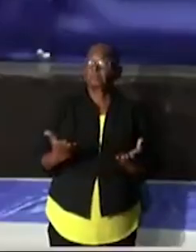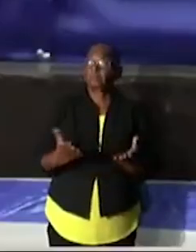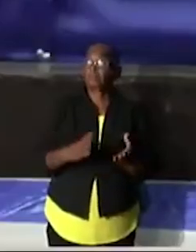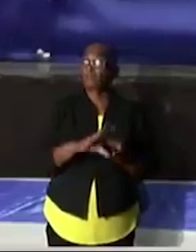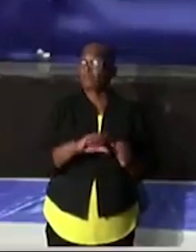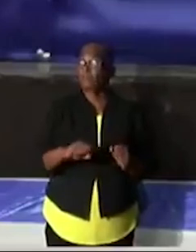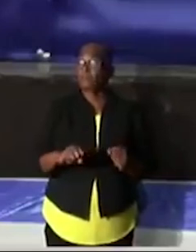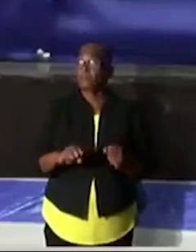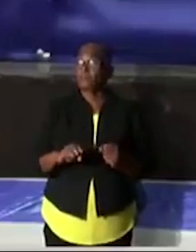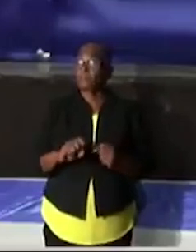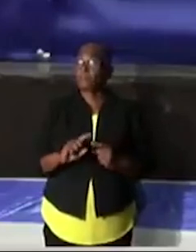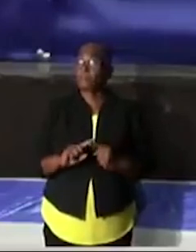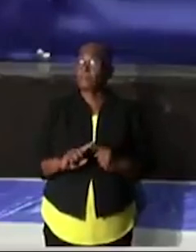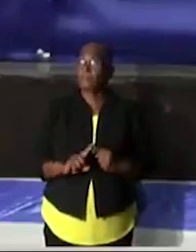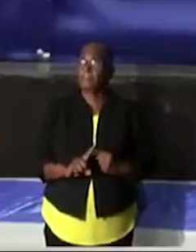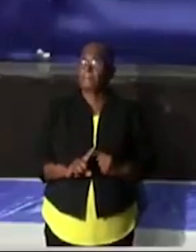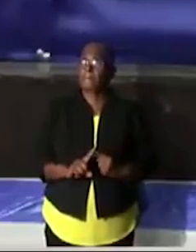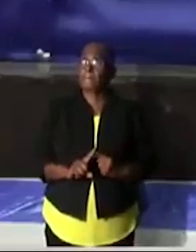tot de vraag van u,